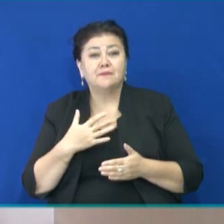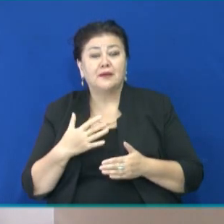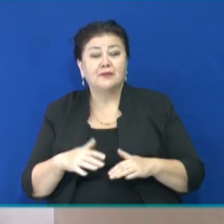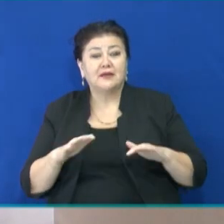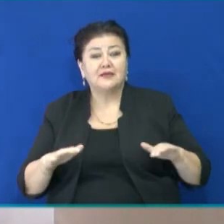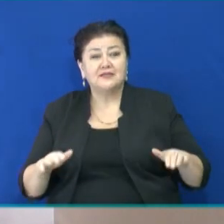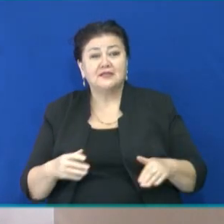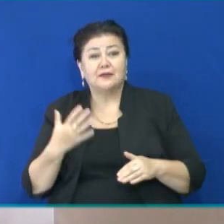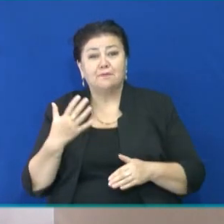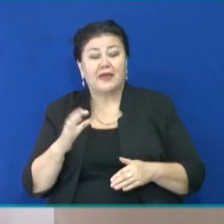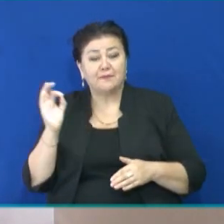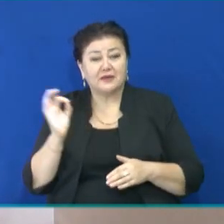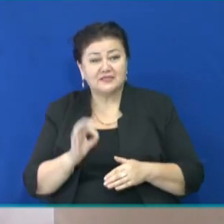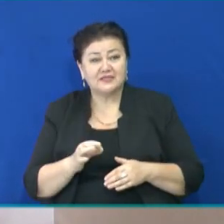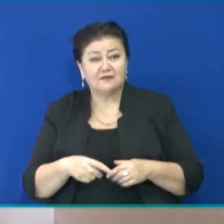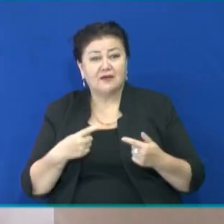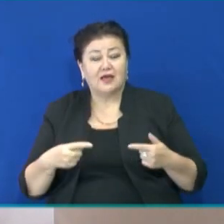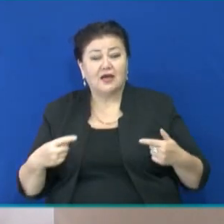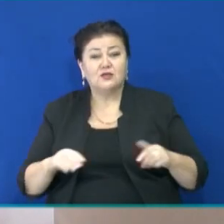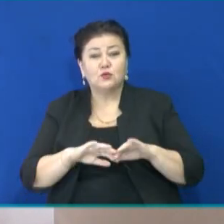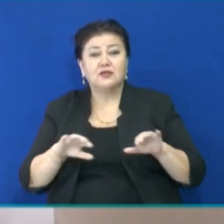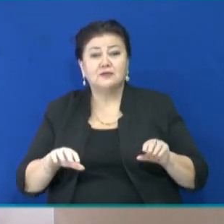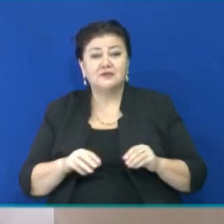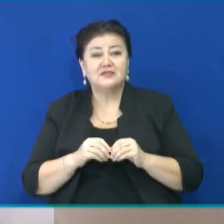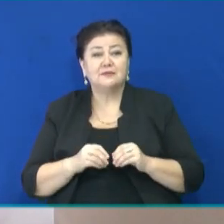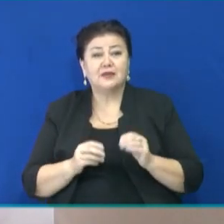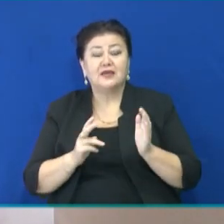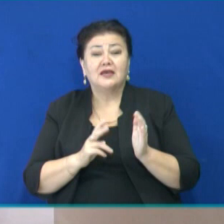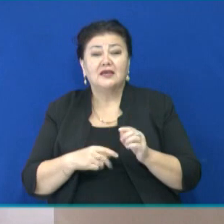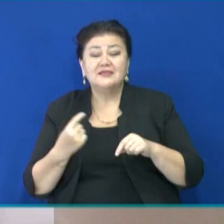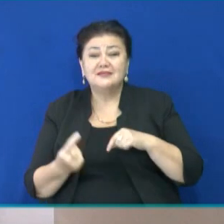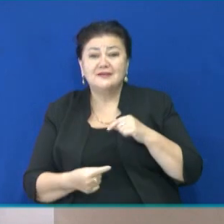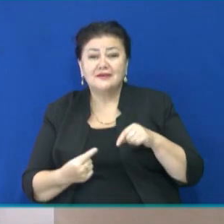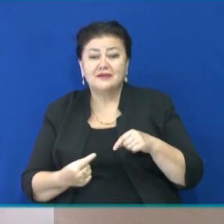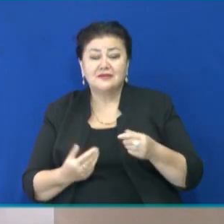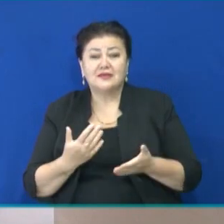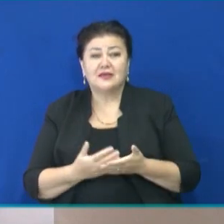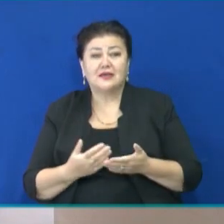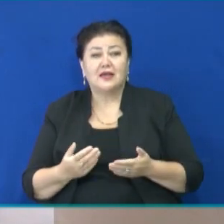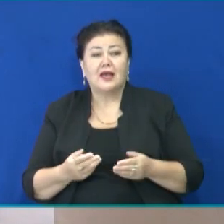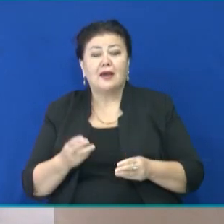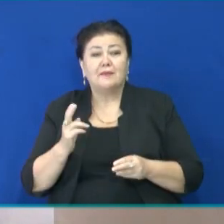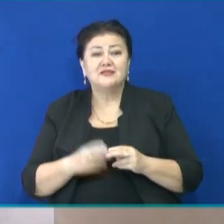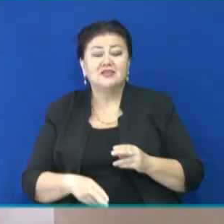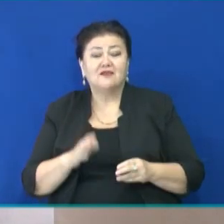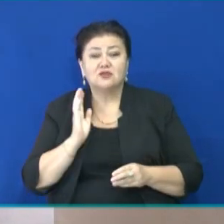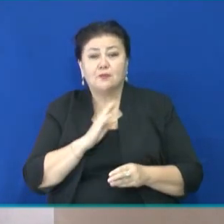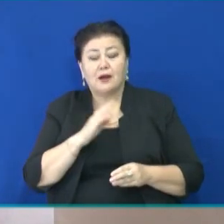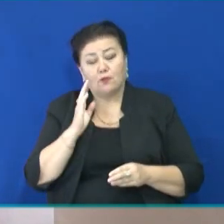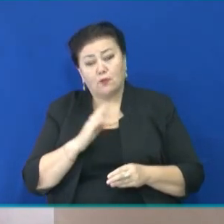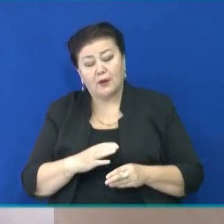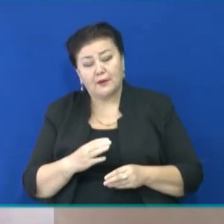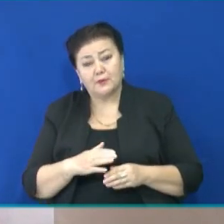5%, ал жалпы басқа отбасыларға мысалы жетім болады, әкешесінің қамқорсыз